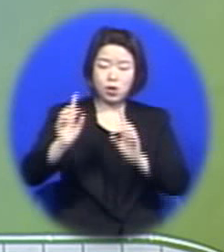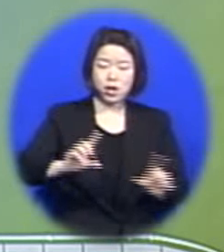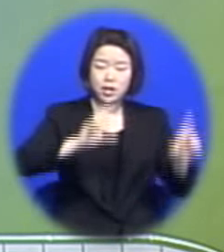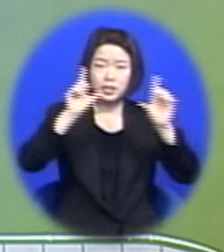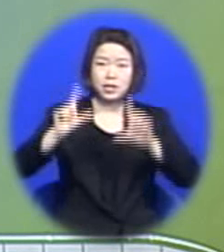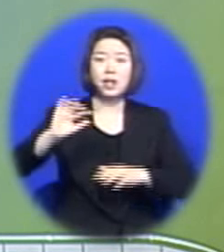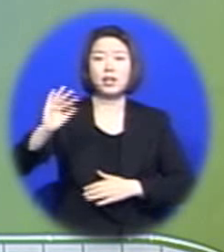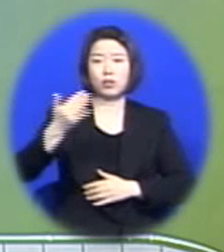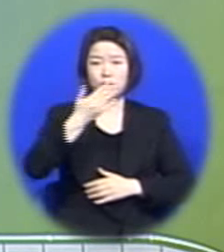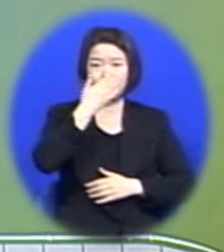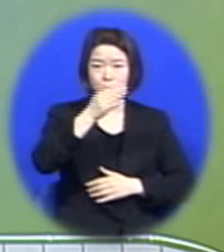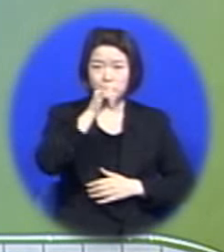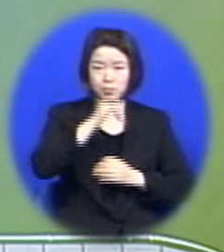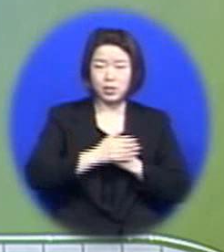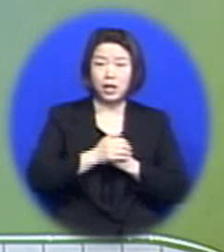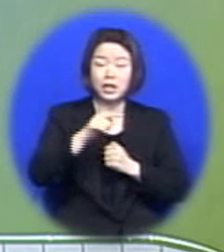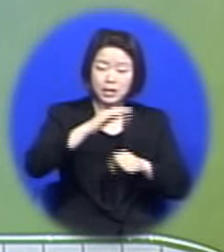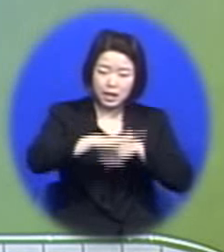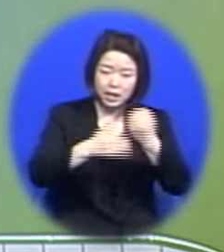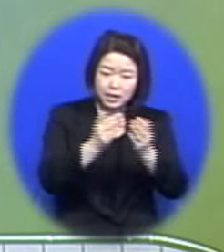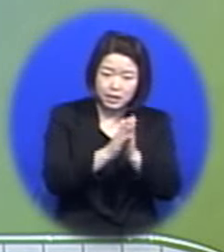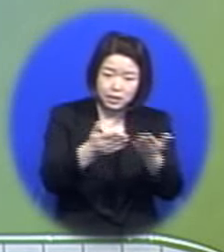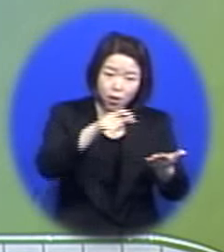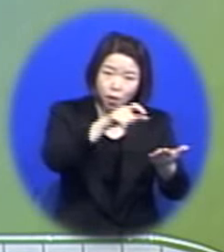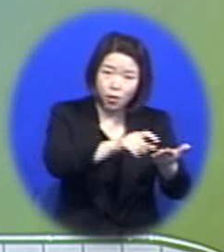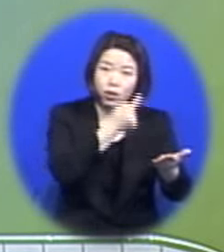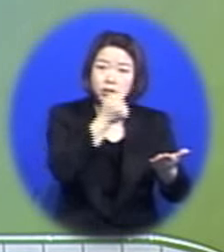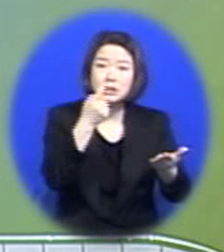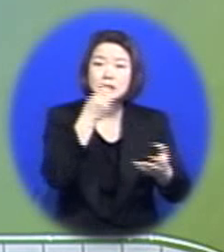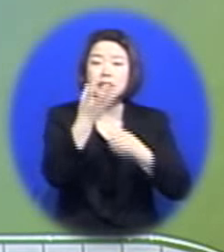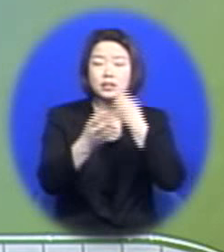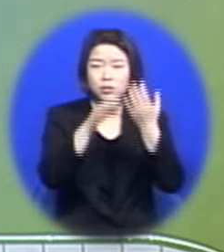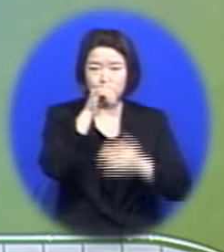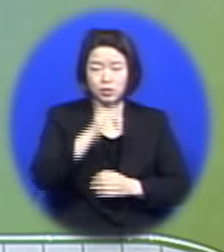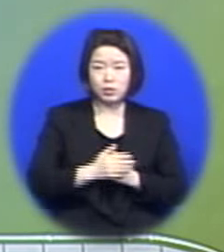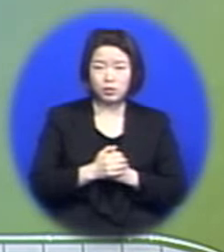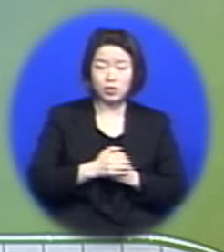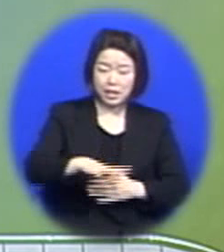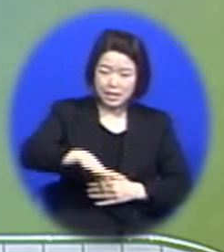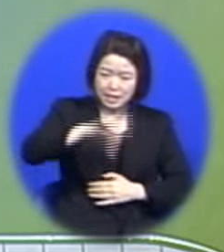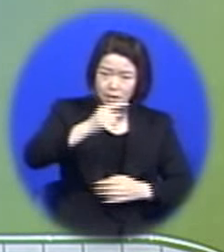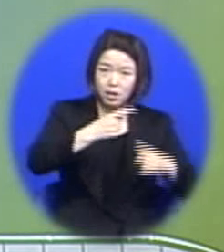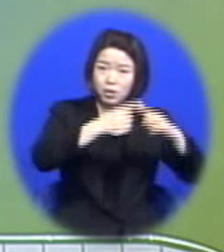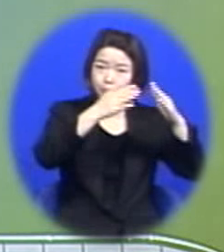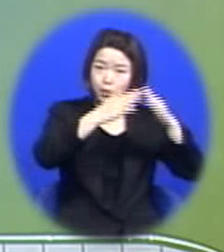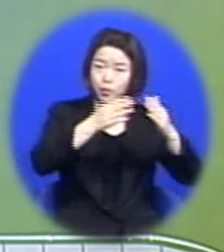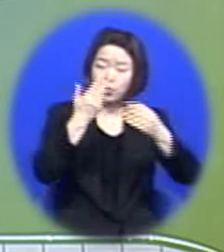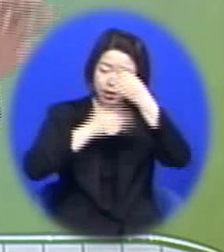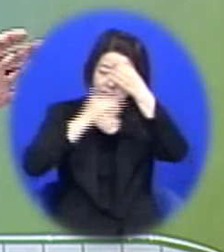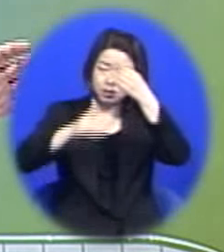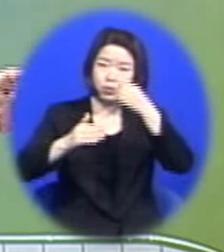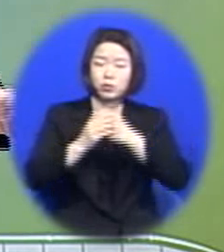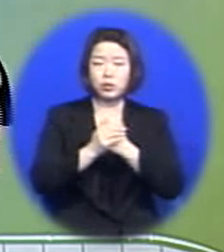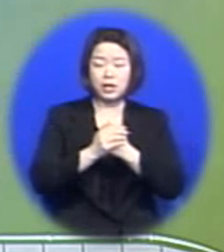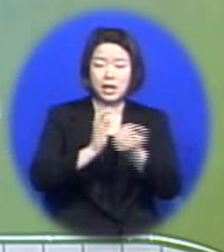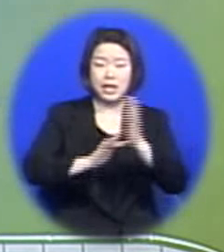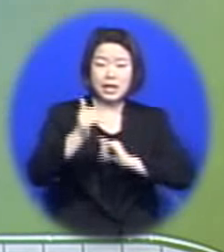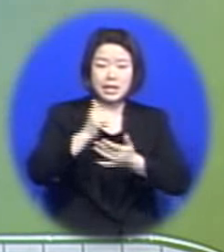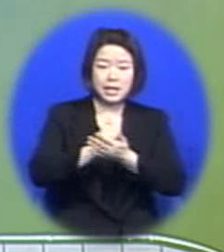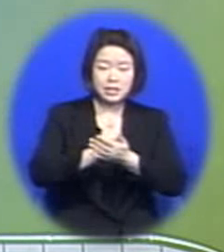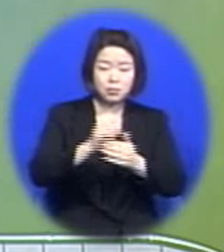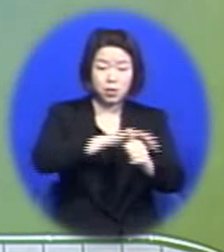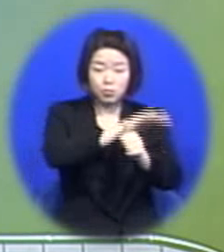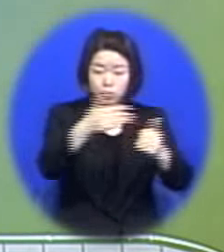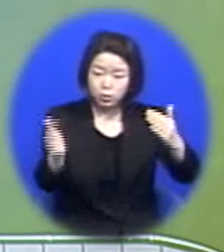겁니다. 이것이 성경의 증언이에요. 초대교회 성도들은 예수님의 무덤이 빈 무덤이기 때문에